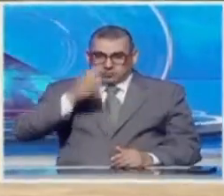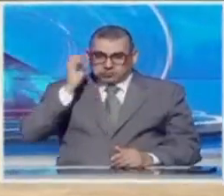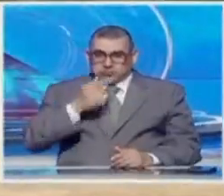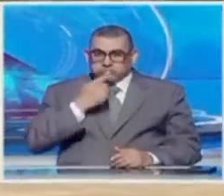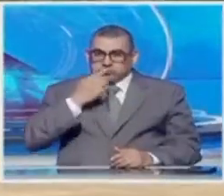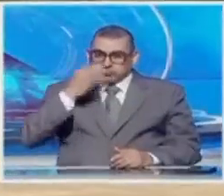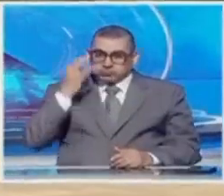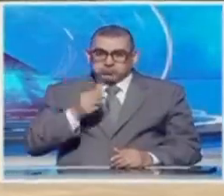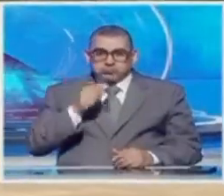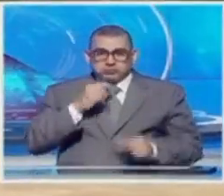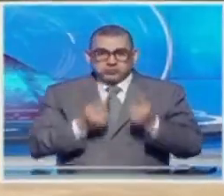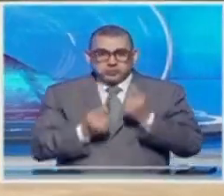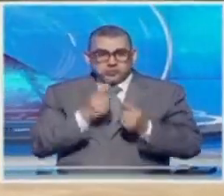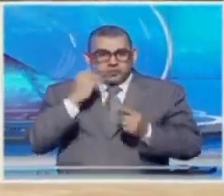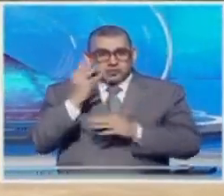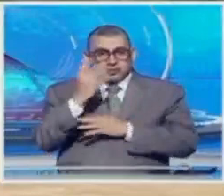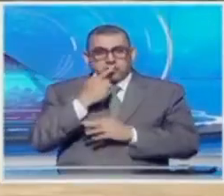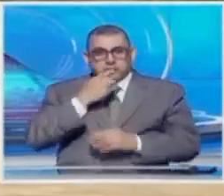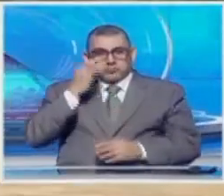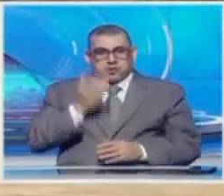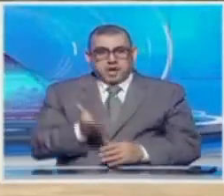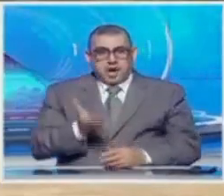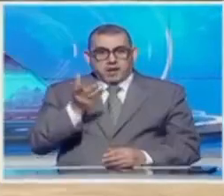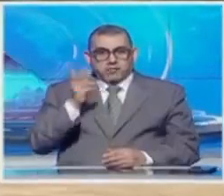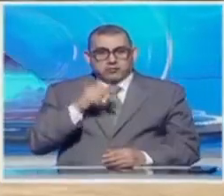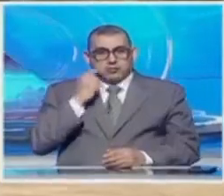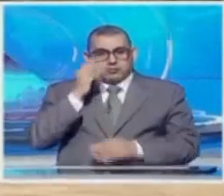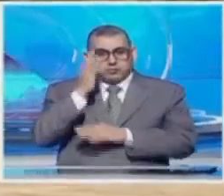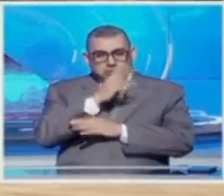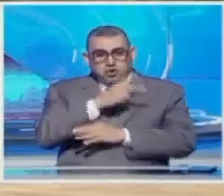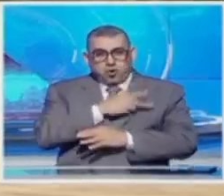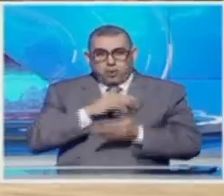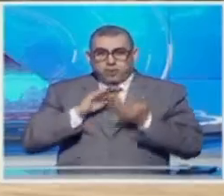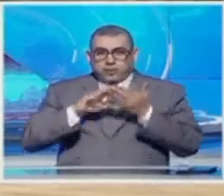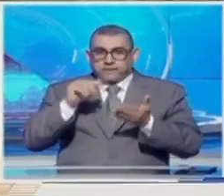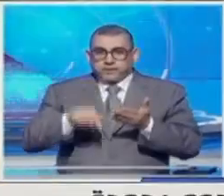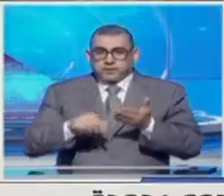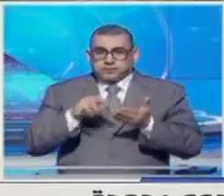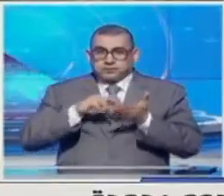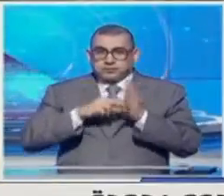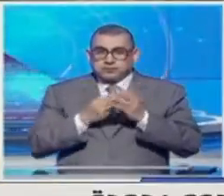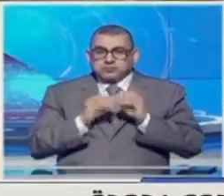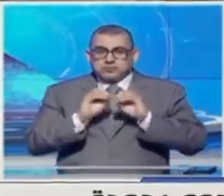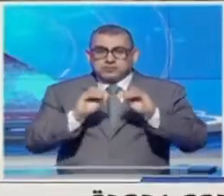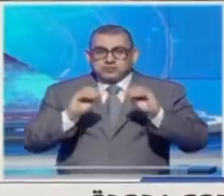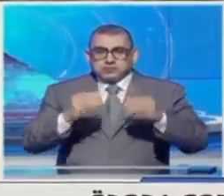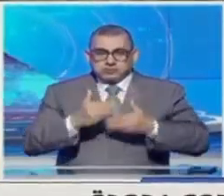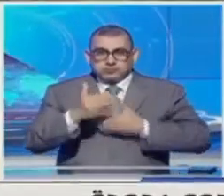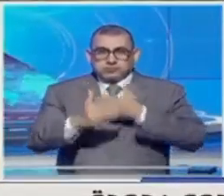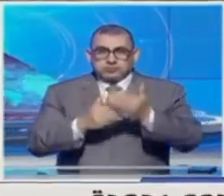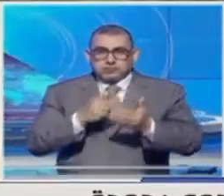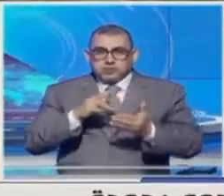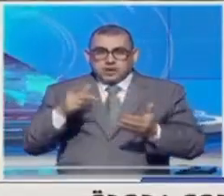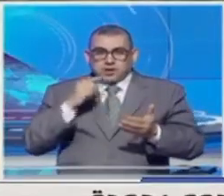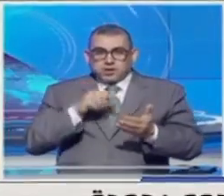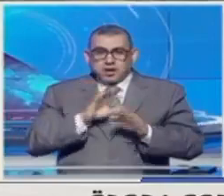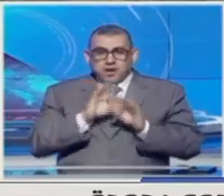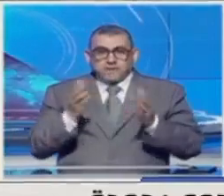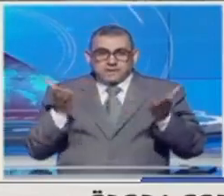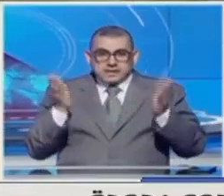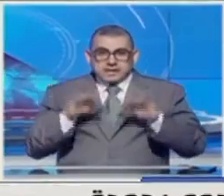الاستثمار بالنسبة لأي حد هيزرعها عالي قوي. في خطة من الدولة بنشر الأصناف اللي هي المتميزة